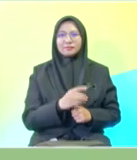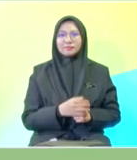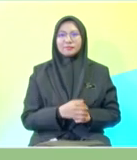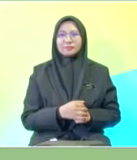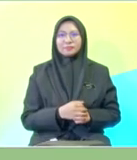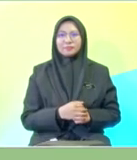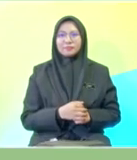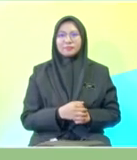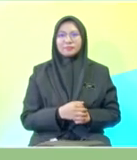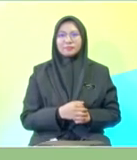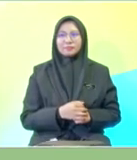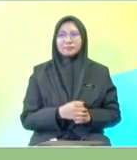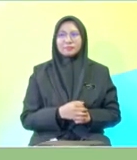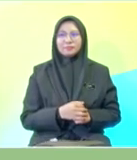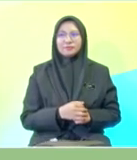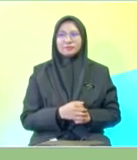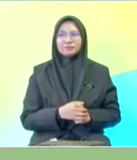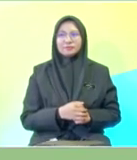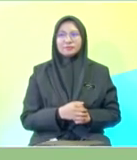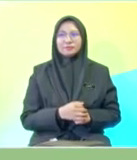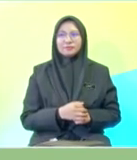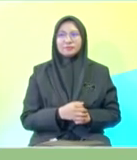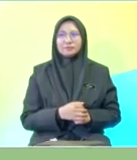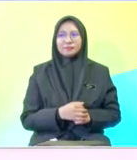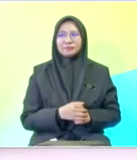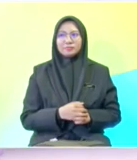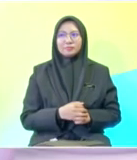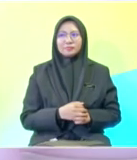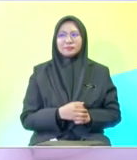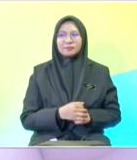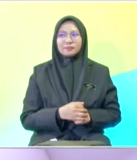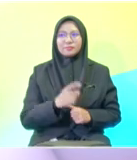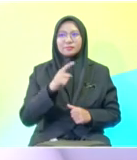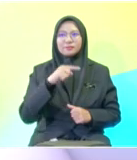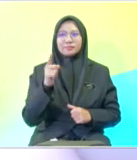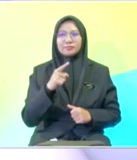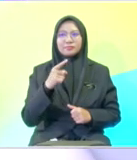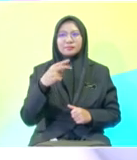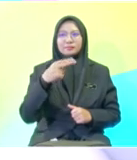yang ketiga yang ketiga suhu